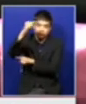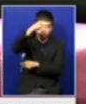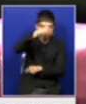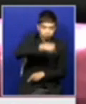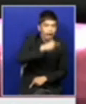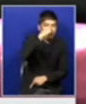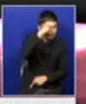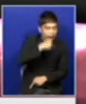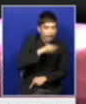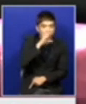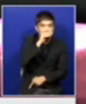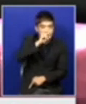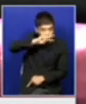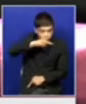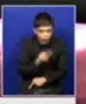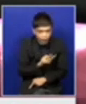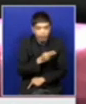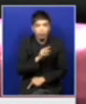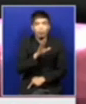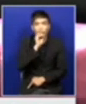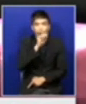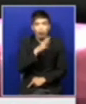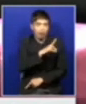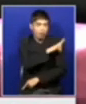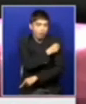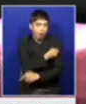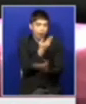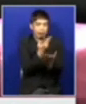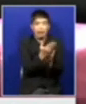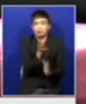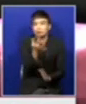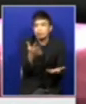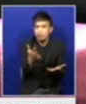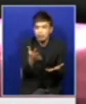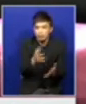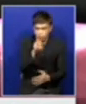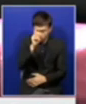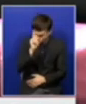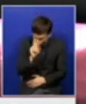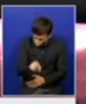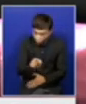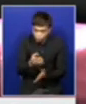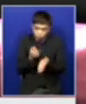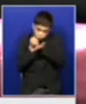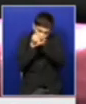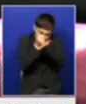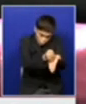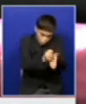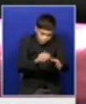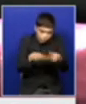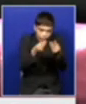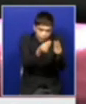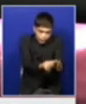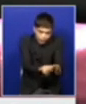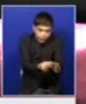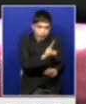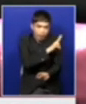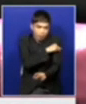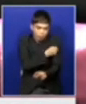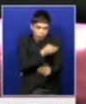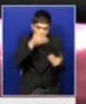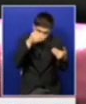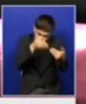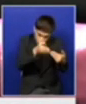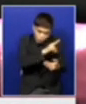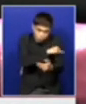บาลต้องลงทุนในโครงสร้างพื้นฐานด้านสาธารณสุขให้เข้มแข็งมากขึ้นเพื่อรองรับการเปลี่ยนแปลงของโล